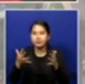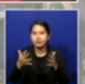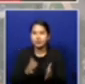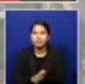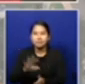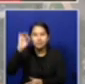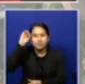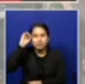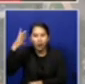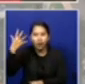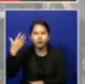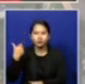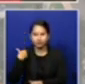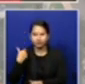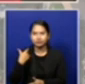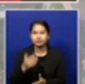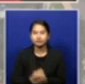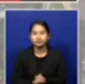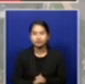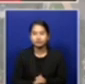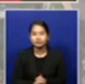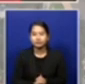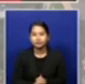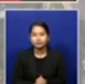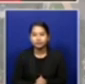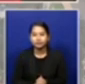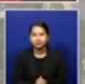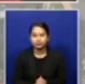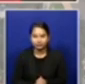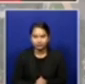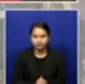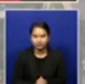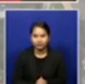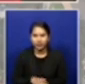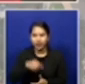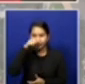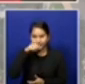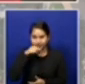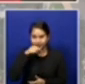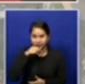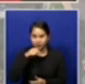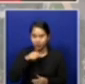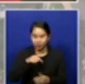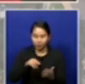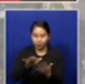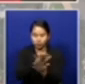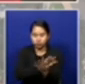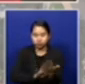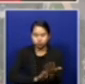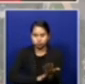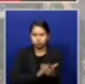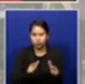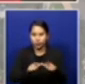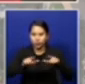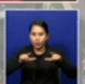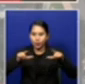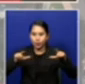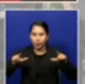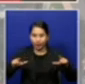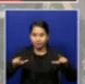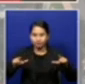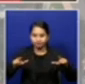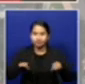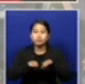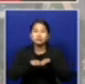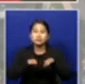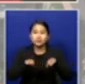ใจบริบทของแต่ละพื้นที่ประเทศไทยนั้นกว้างใหญ่ครับท่านประธานหลักเกณฑ์ควรจะมี